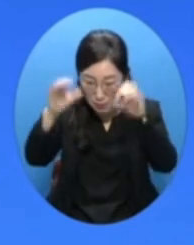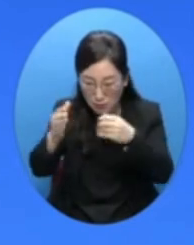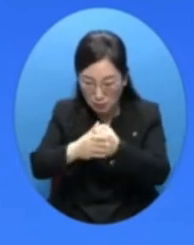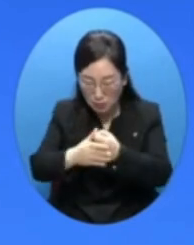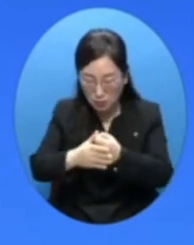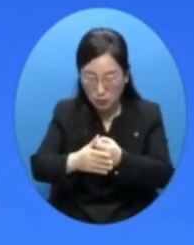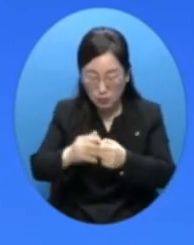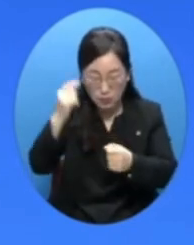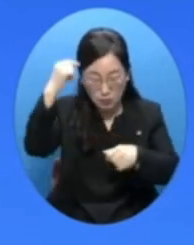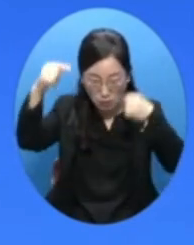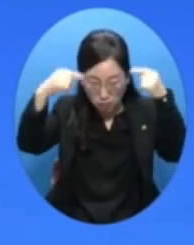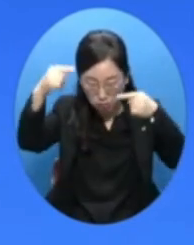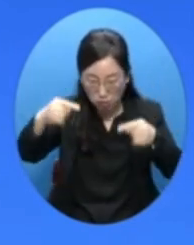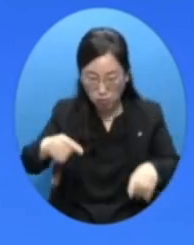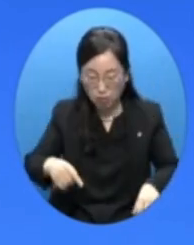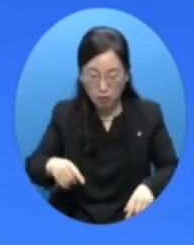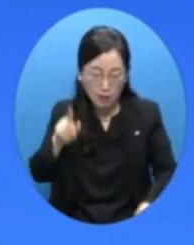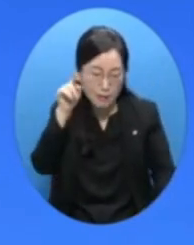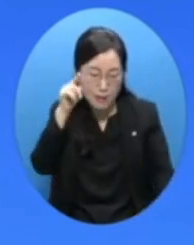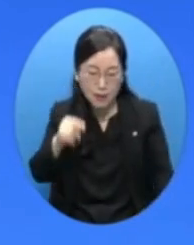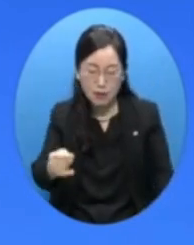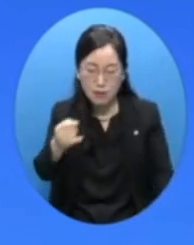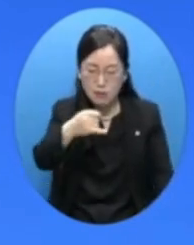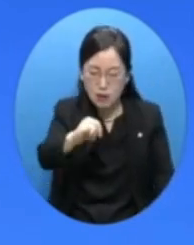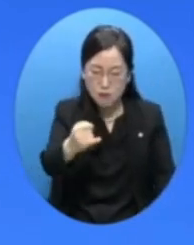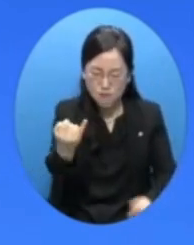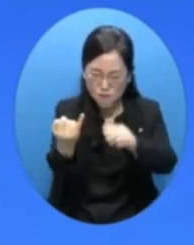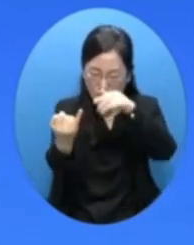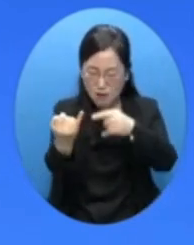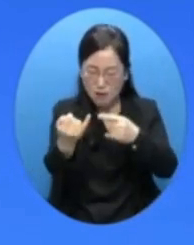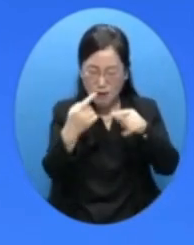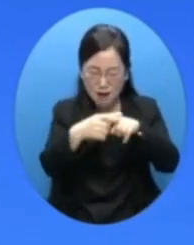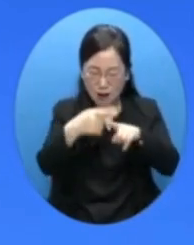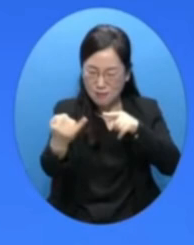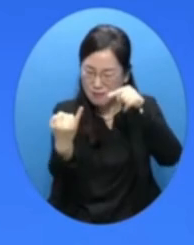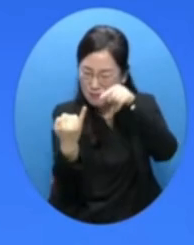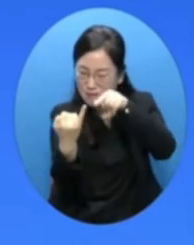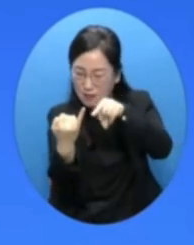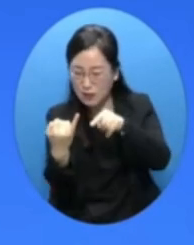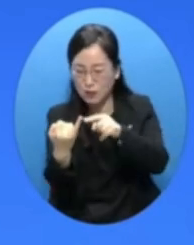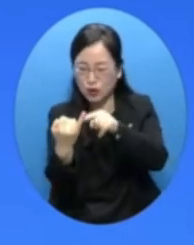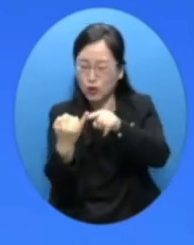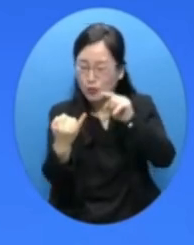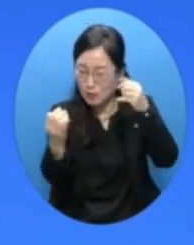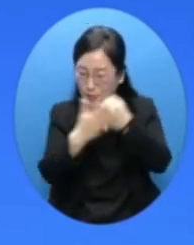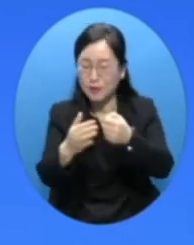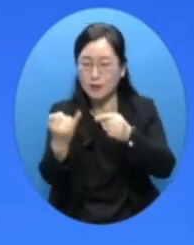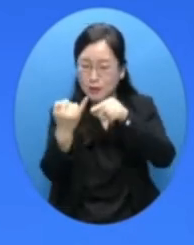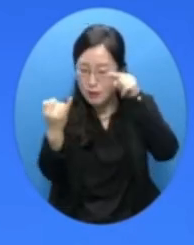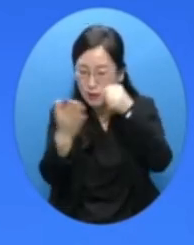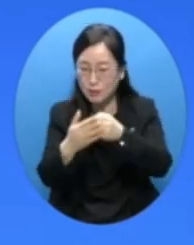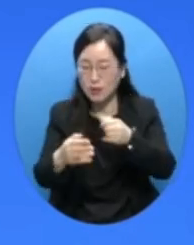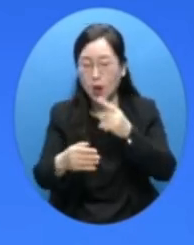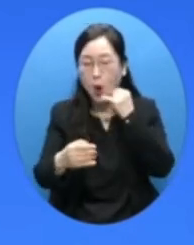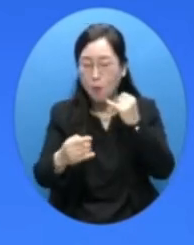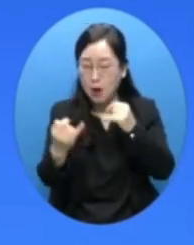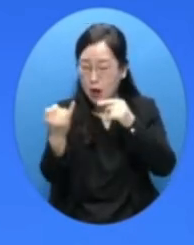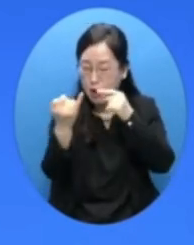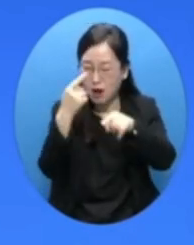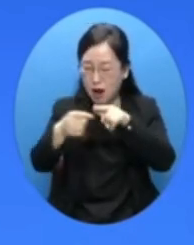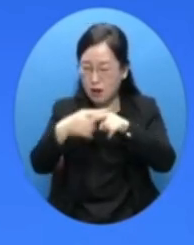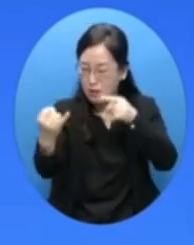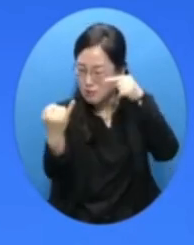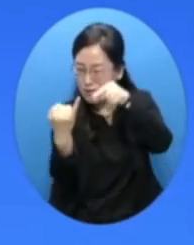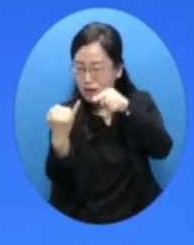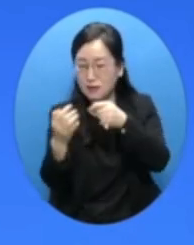들이대고 너 때문에 우리 집에 이런 생이 났다고 이 아이에게 칼을 들이댔습니다. 그래서 매일 엄마의 칼을 피해서 집 밖에 나가 울고 있어야